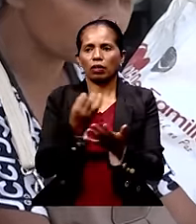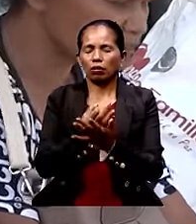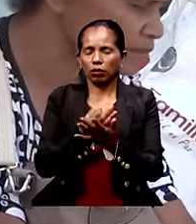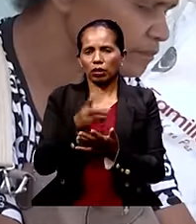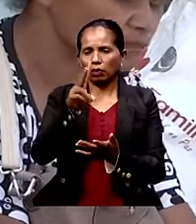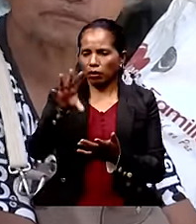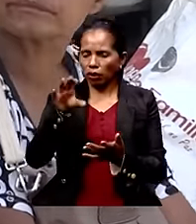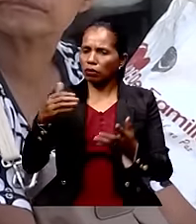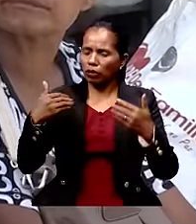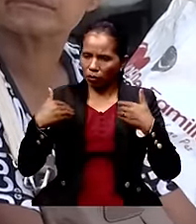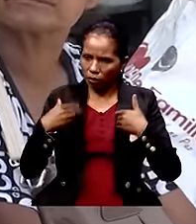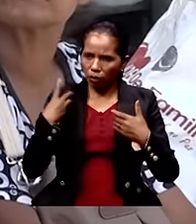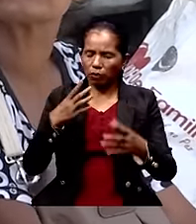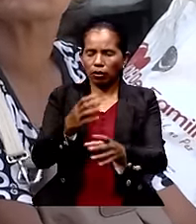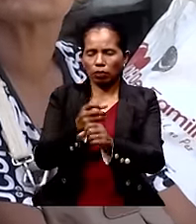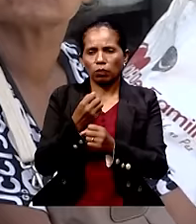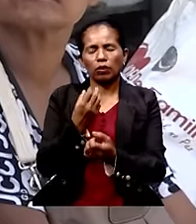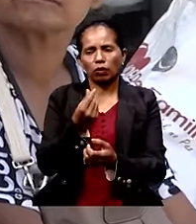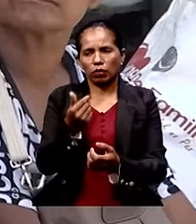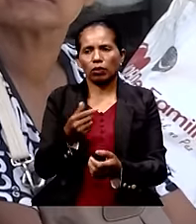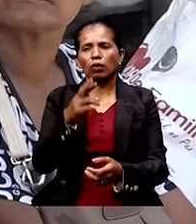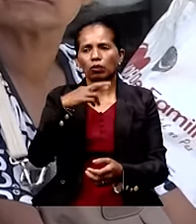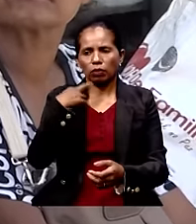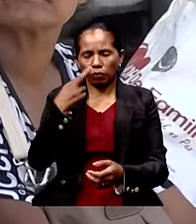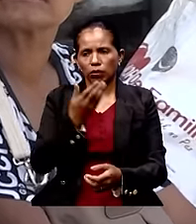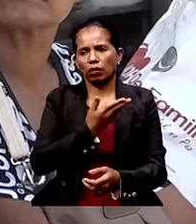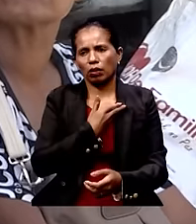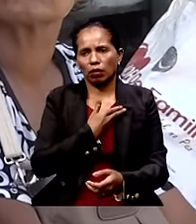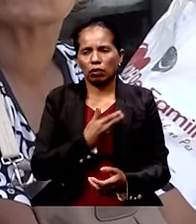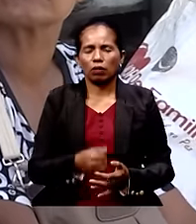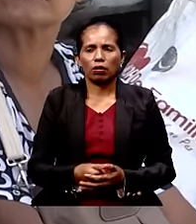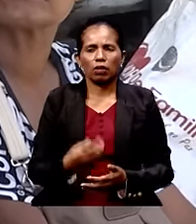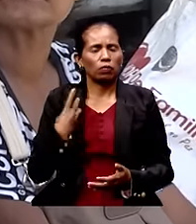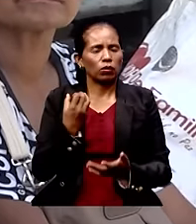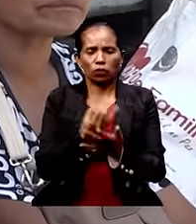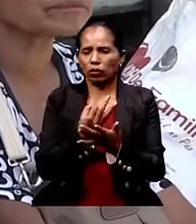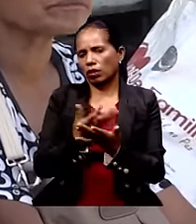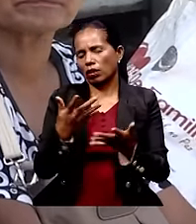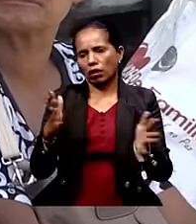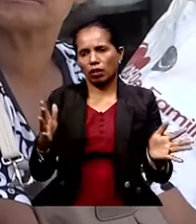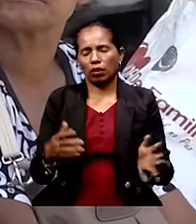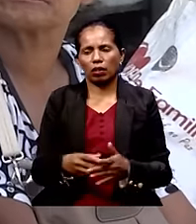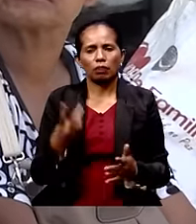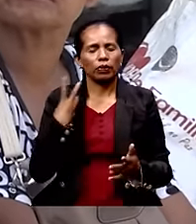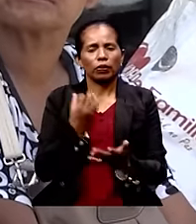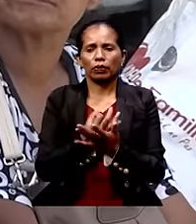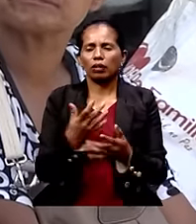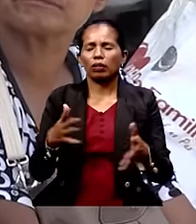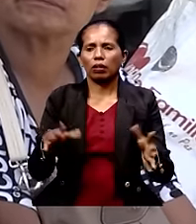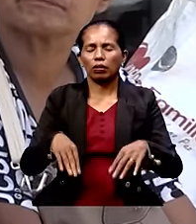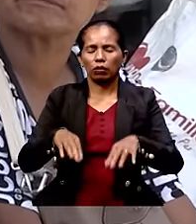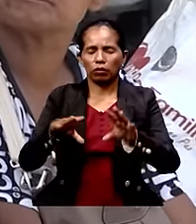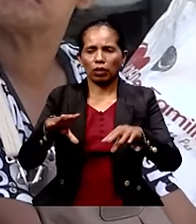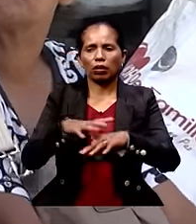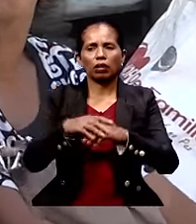para nene amsimu itu an agora fos moso karun amoso san laia amoso laia agar am fa fal katu basira